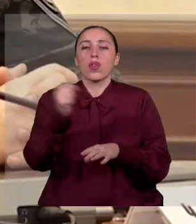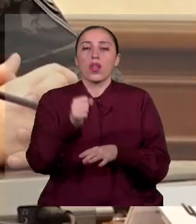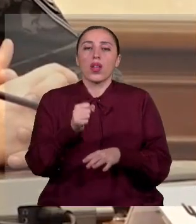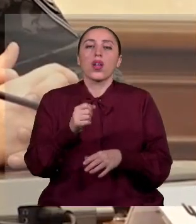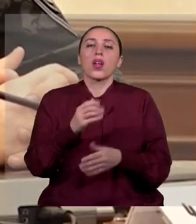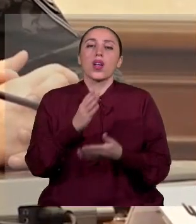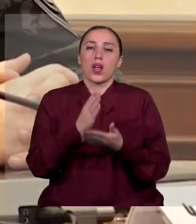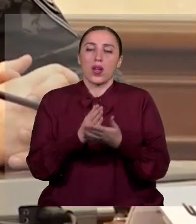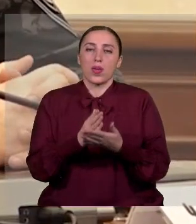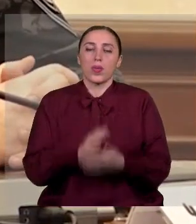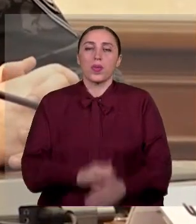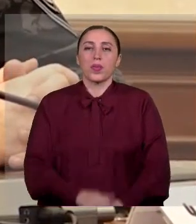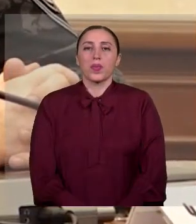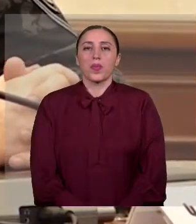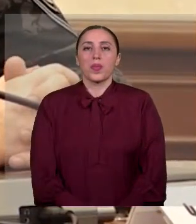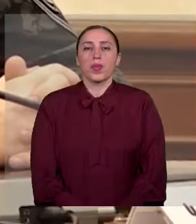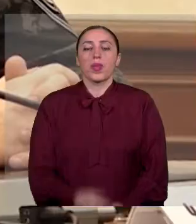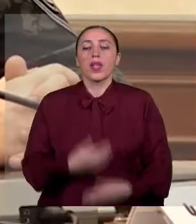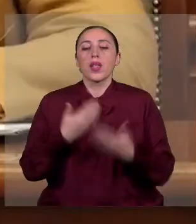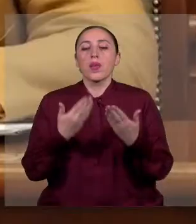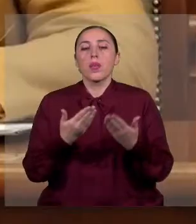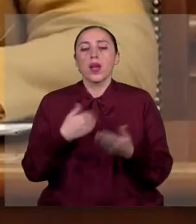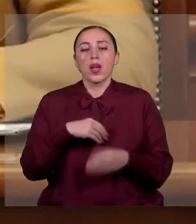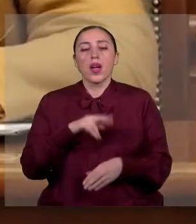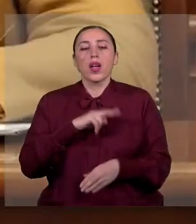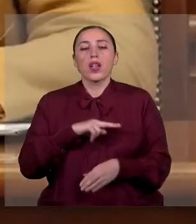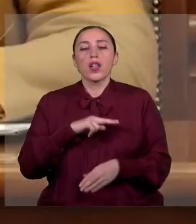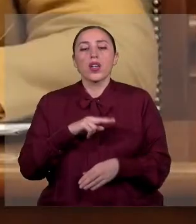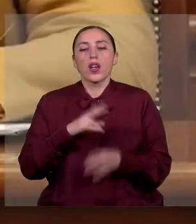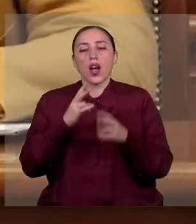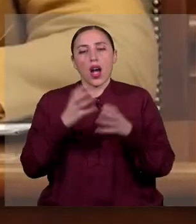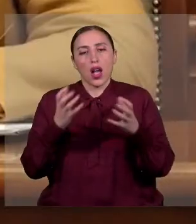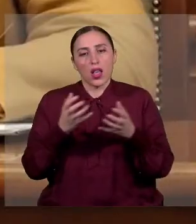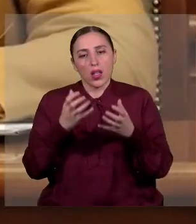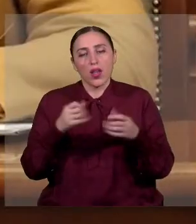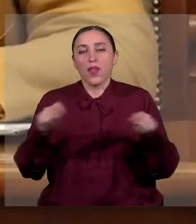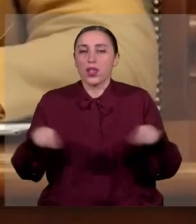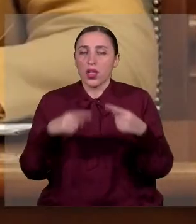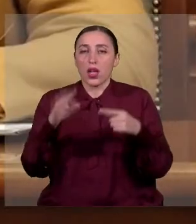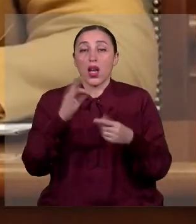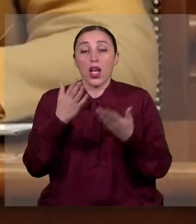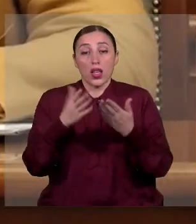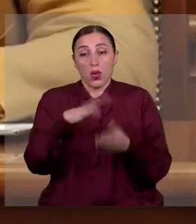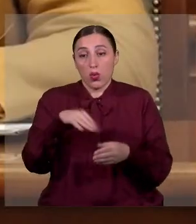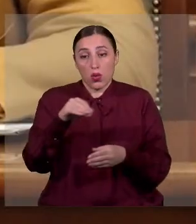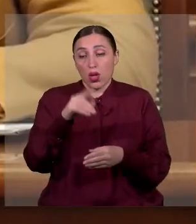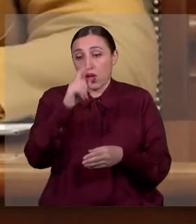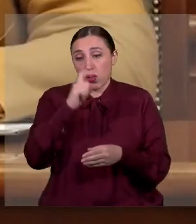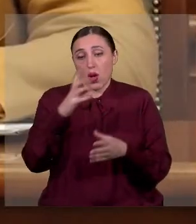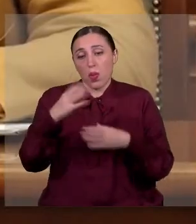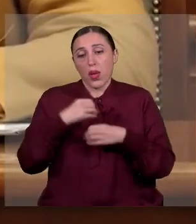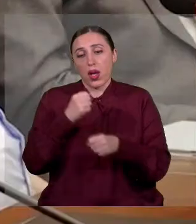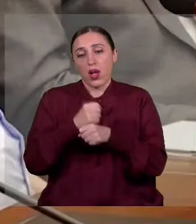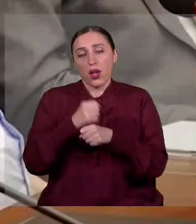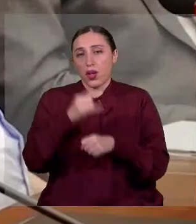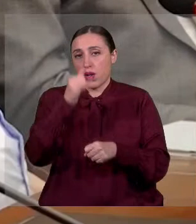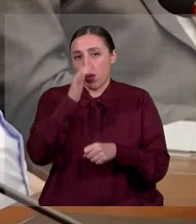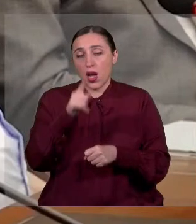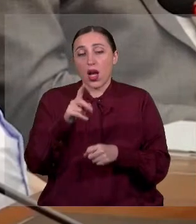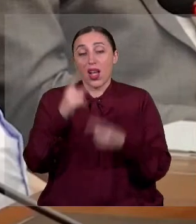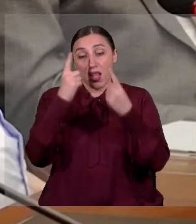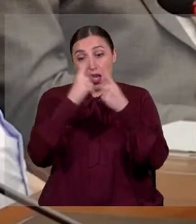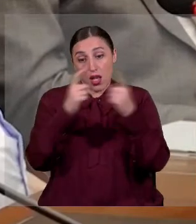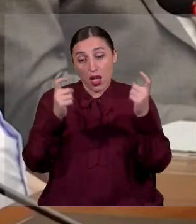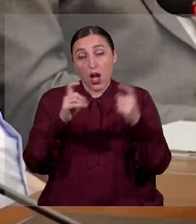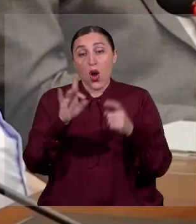ենք ստացել ոչ թե ղեկավարելու, այլ ապահովել մեր ժողովրդին անվտանգություն եւ զարգացում։ Եթե մենք դա չենք հասկանում, մենք իրար ճամփար չենք գնալու։ Այս